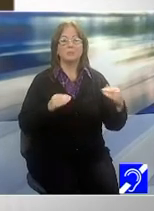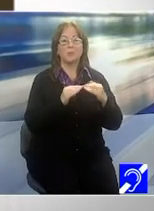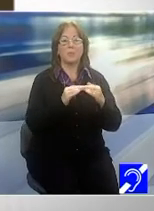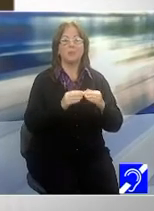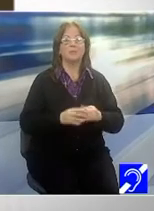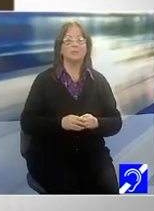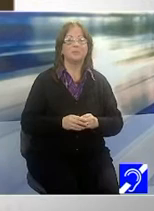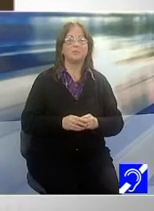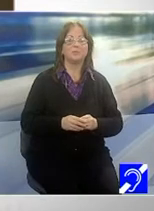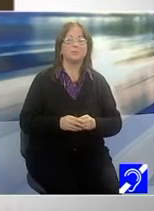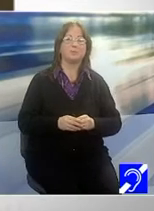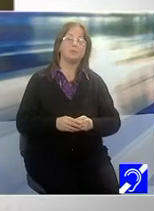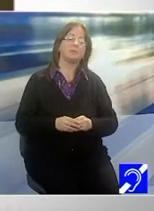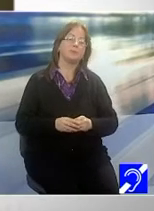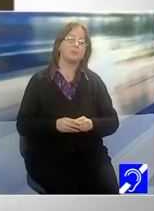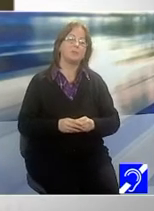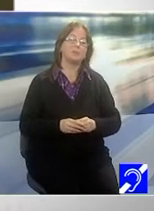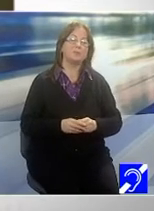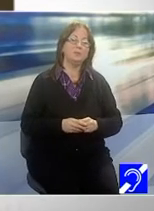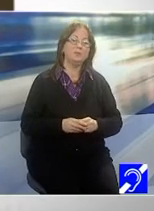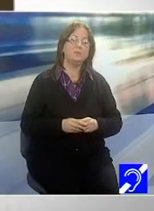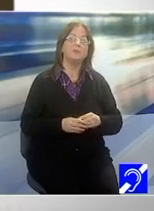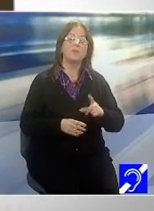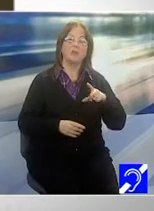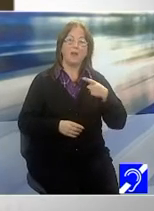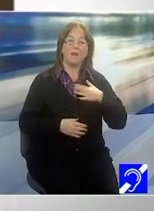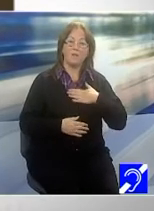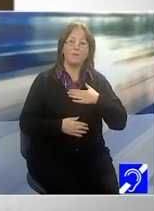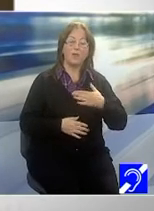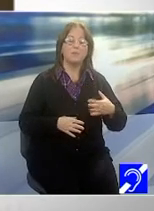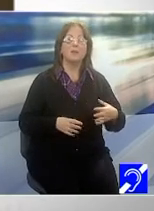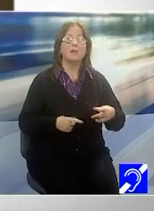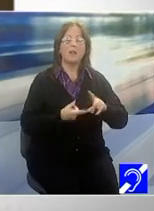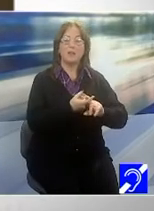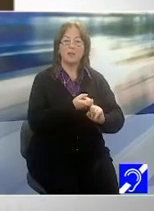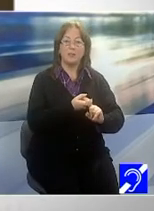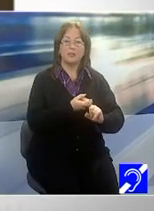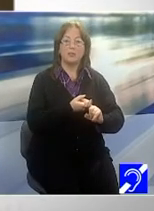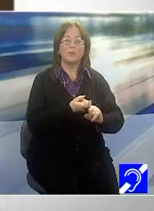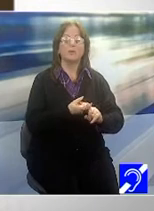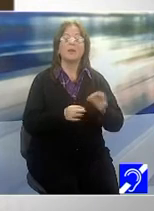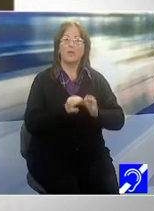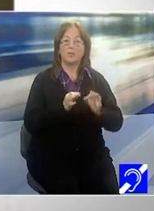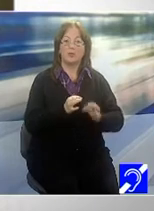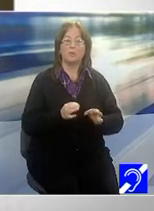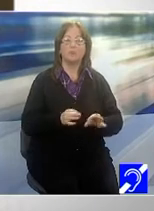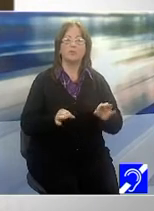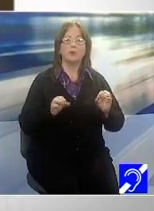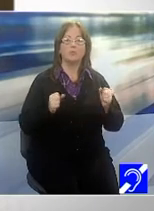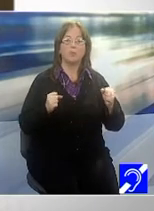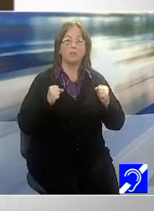and are continuing to build strong economic ties. Avem legături economice puternice și continuăm să le întărim.